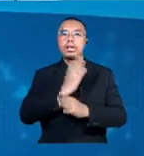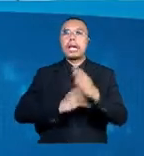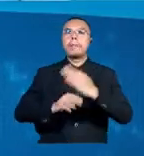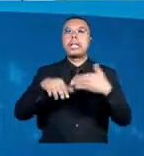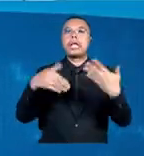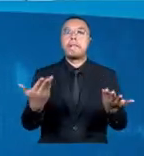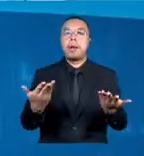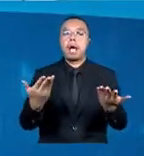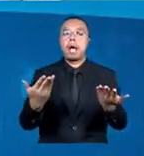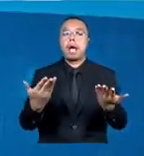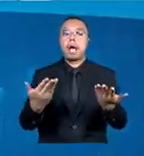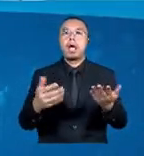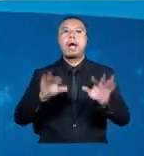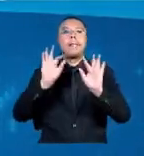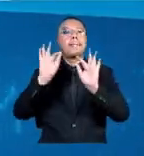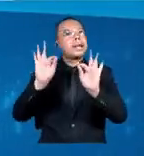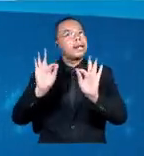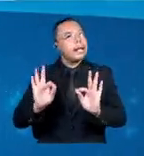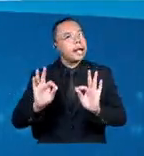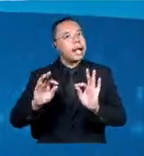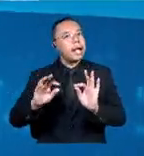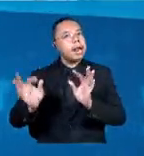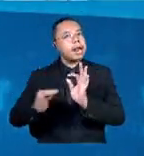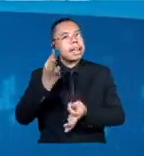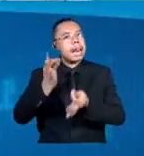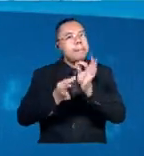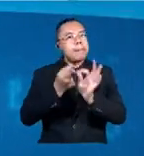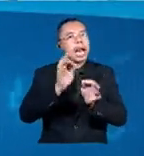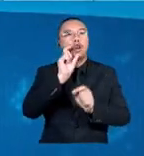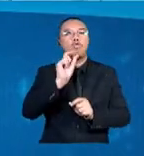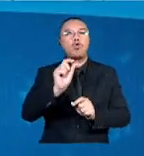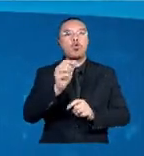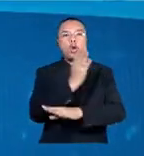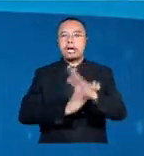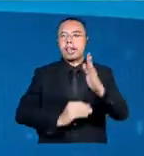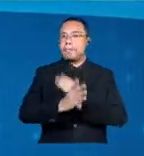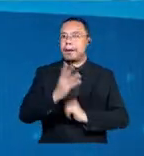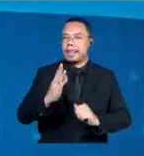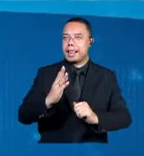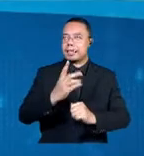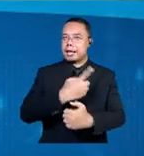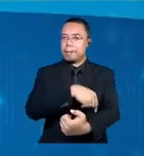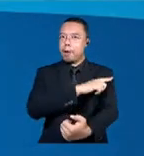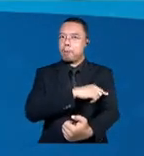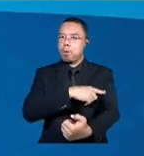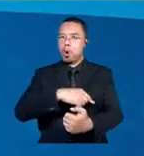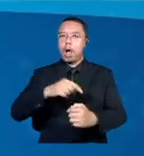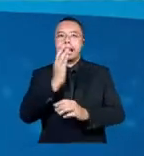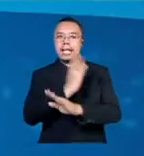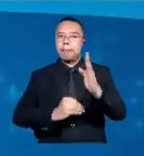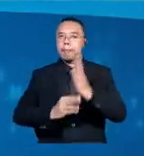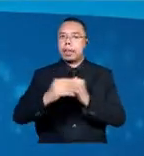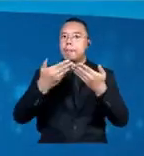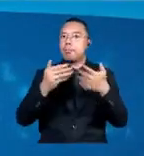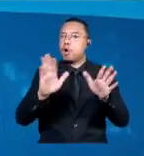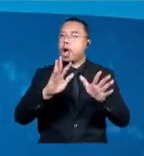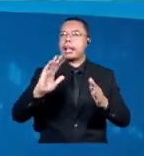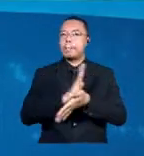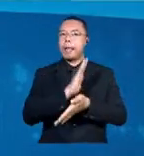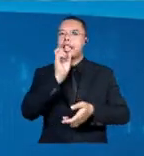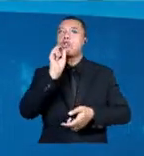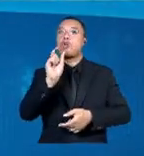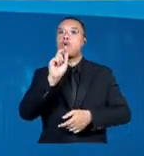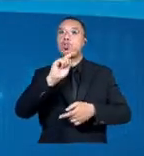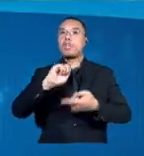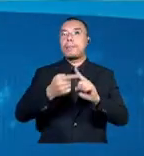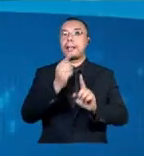satunya adalah poin pendidikan dan keterampilan bagi penyandang disabilitas, yakni membuka kesempatan bagi penyandang